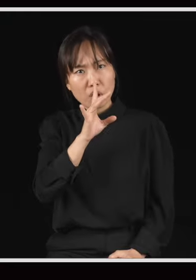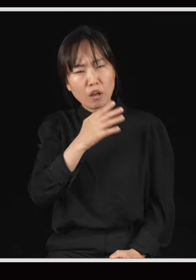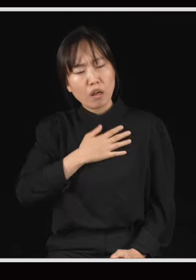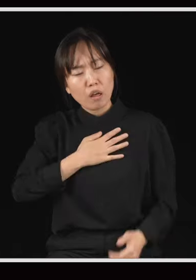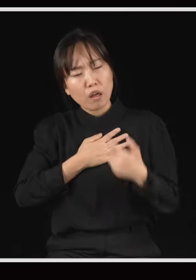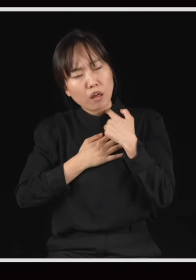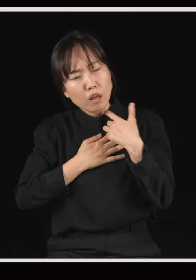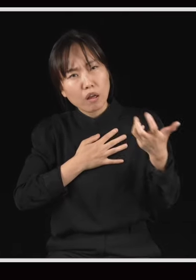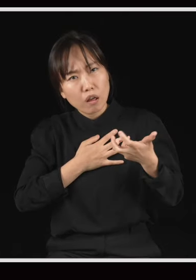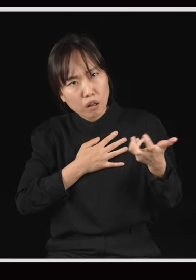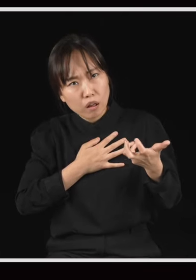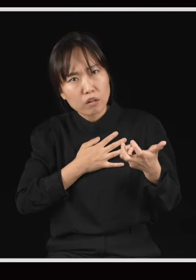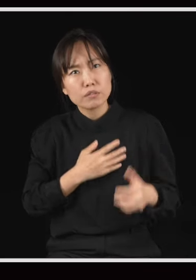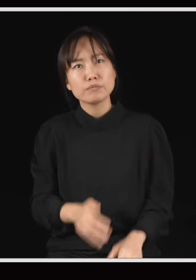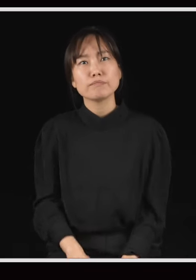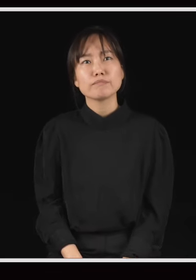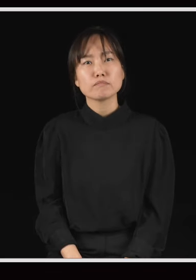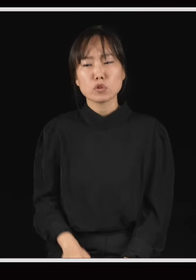생깁니다.